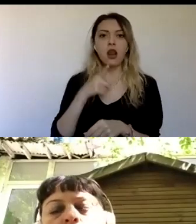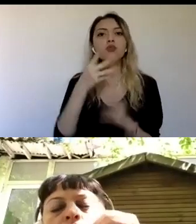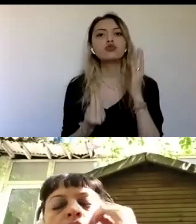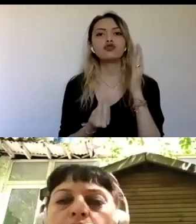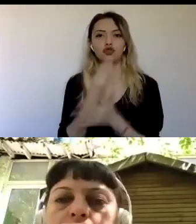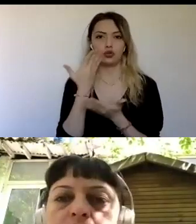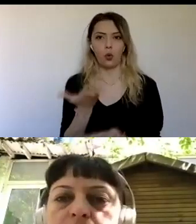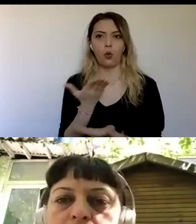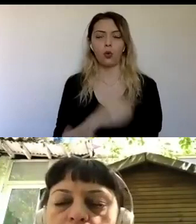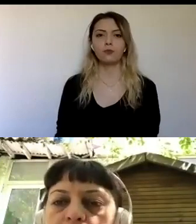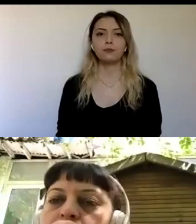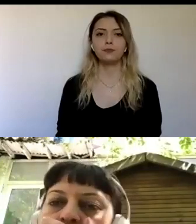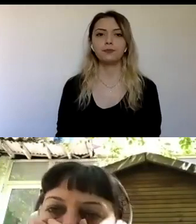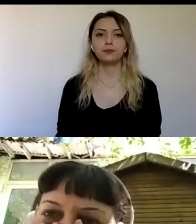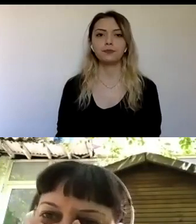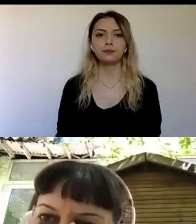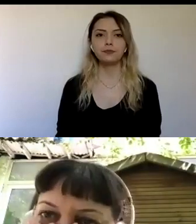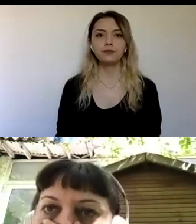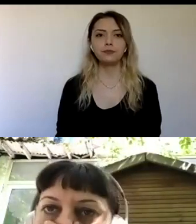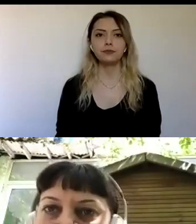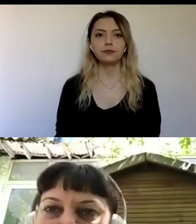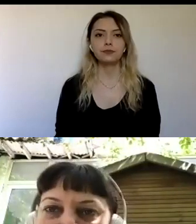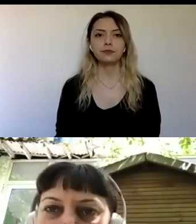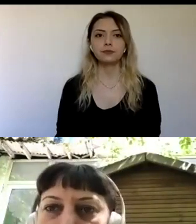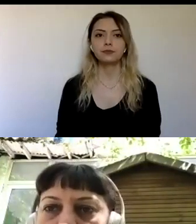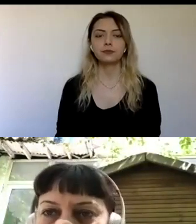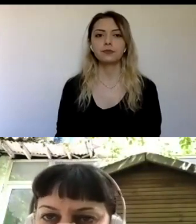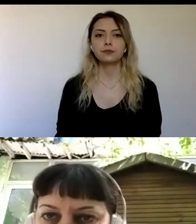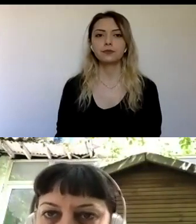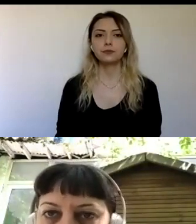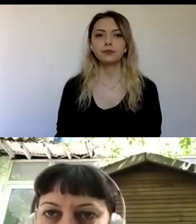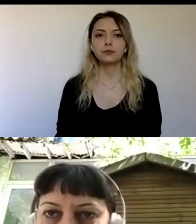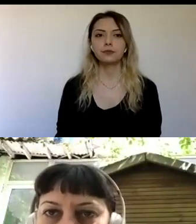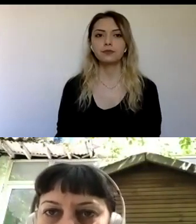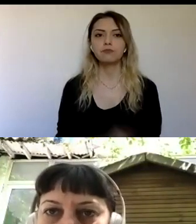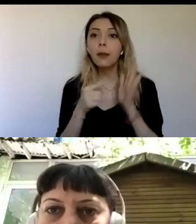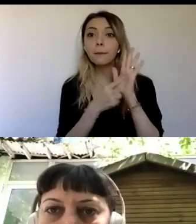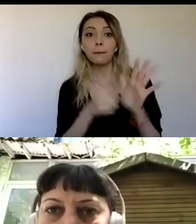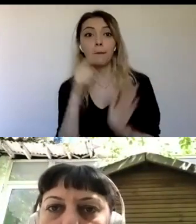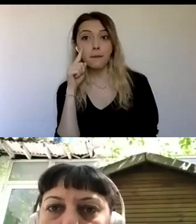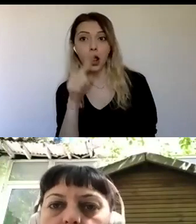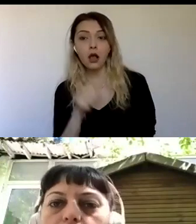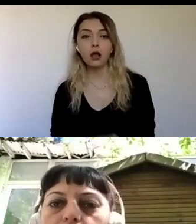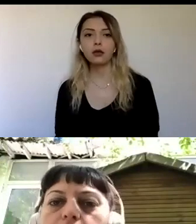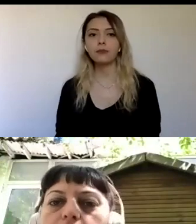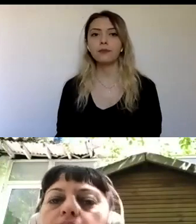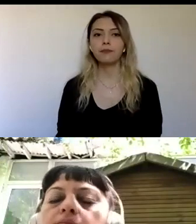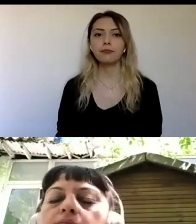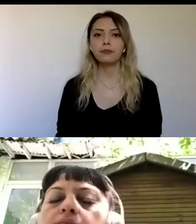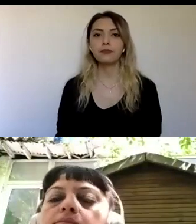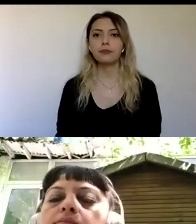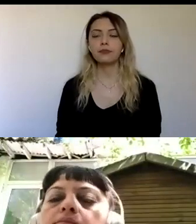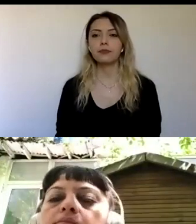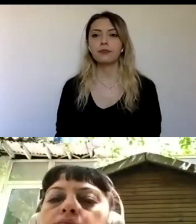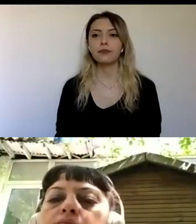pardon araçlardan şey sıfırlayıp yapalım. Şu an gördüğünüz gibi meclisin sitesinde çocuk